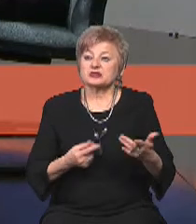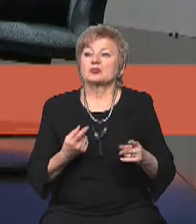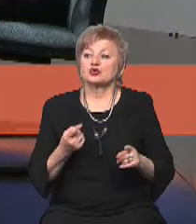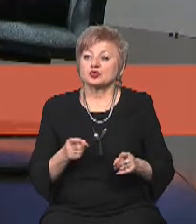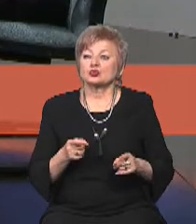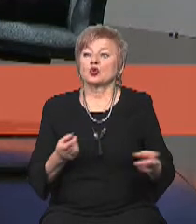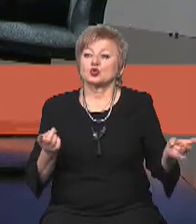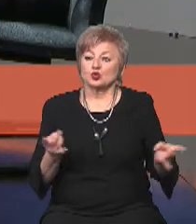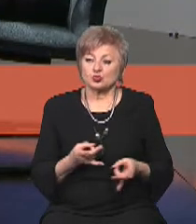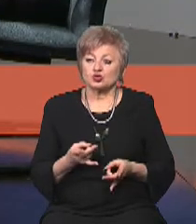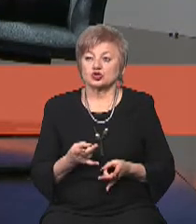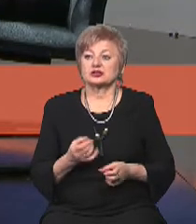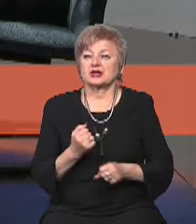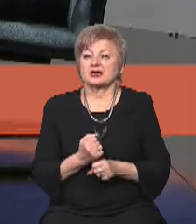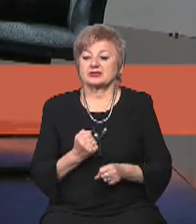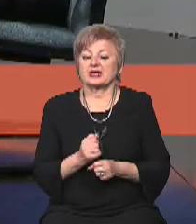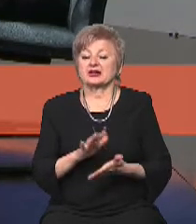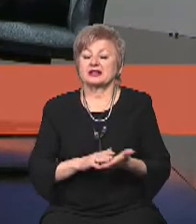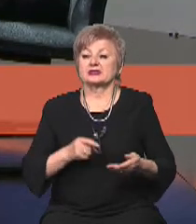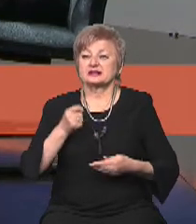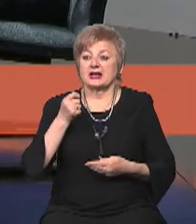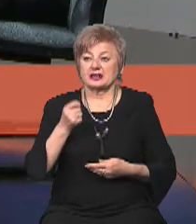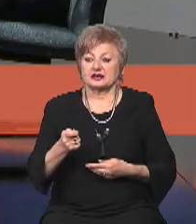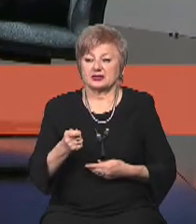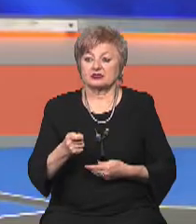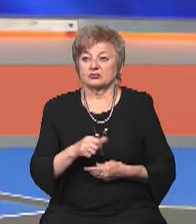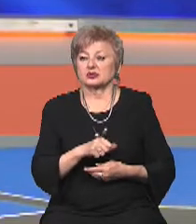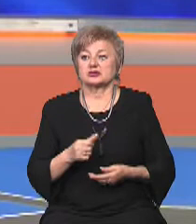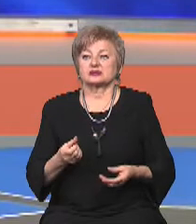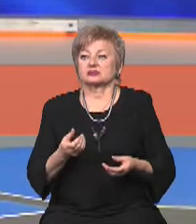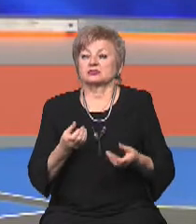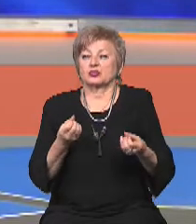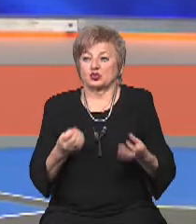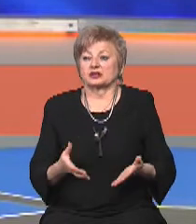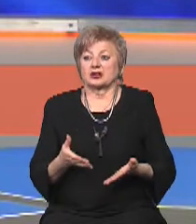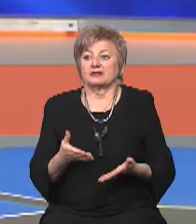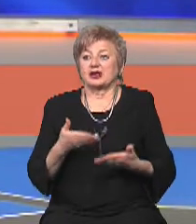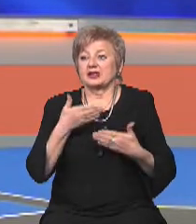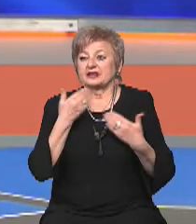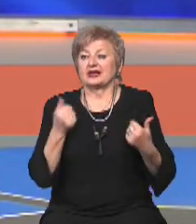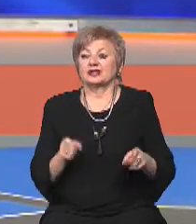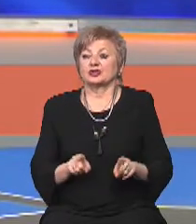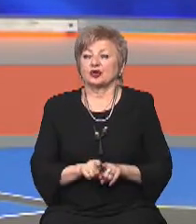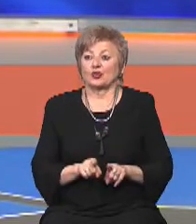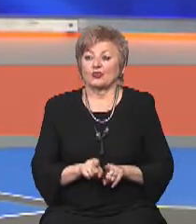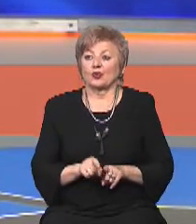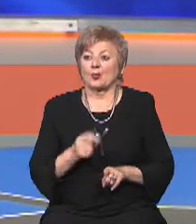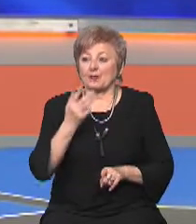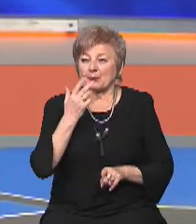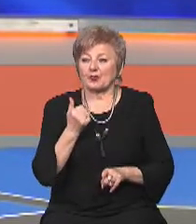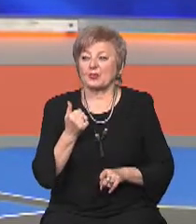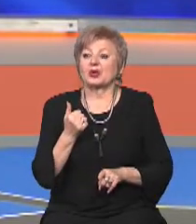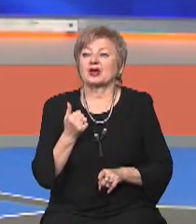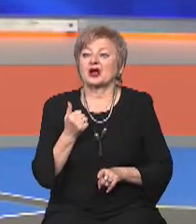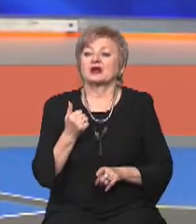що потрібно зробити заявку, вона найпроста, немає такого, ну, ми звикли до того, що